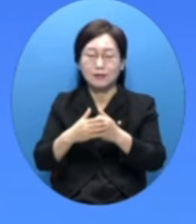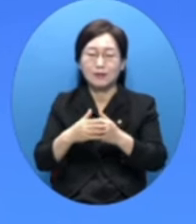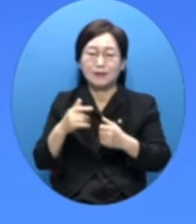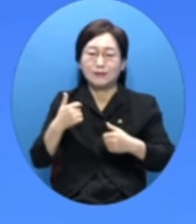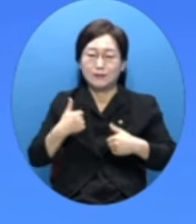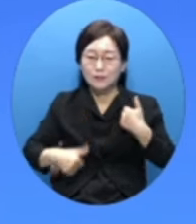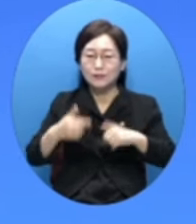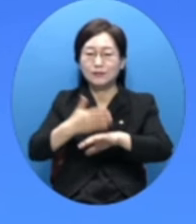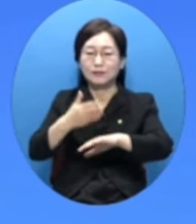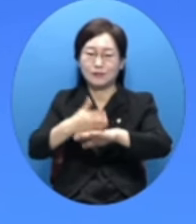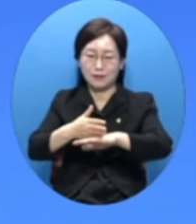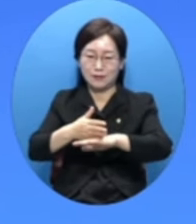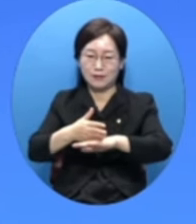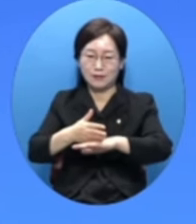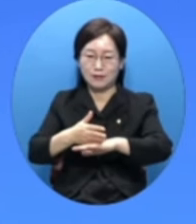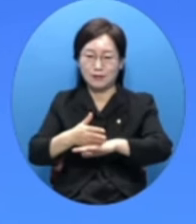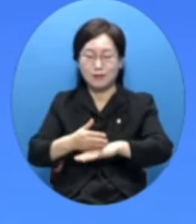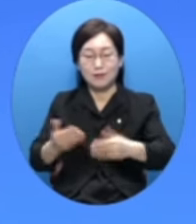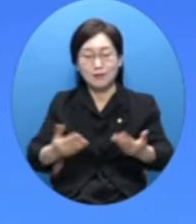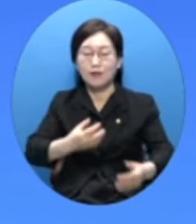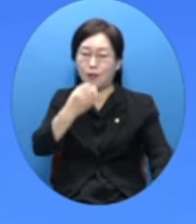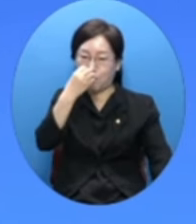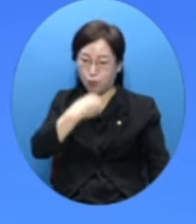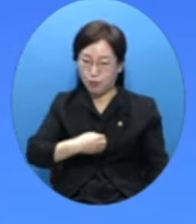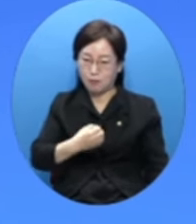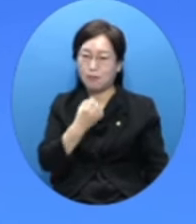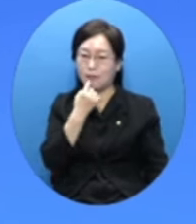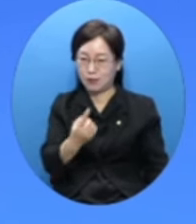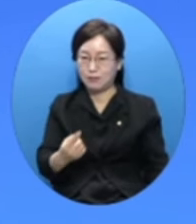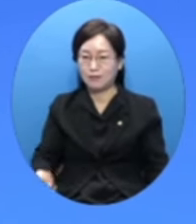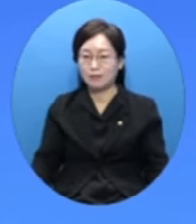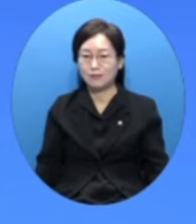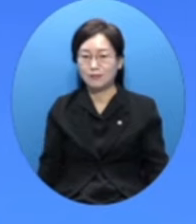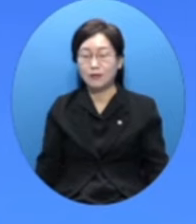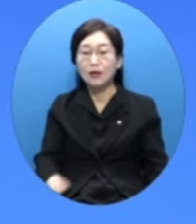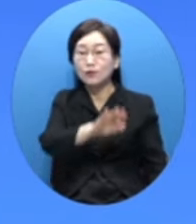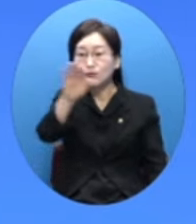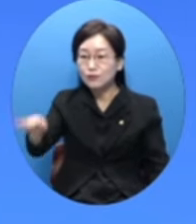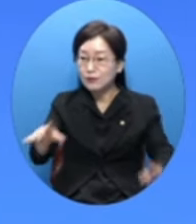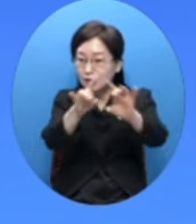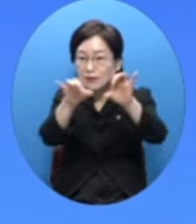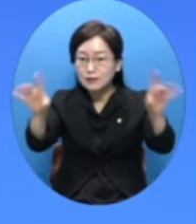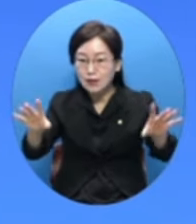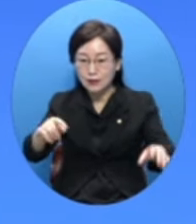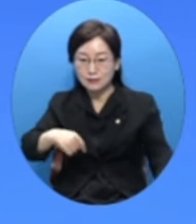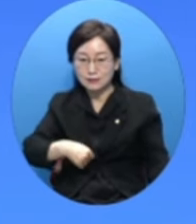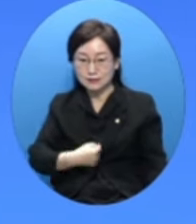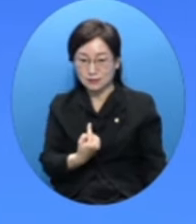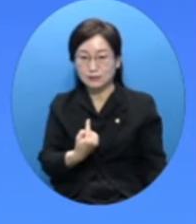기쁘고 감사하고 그 일이 보람되다고 그는 고백합니다. 우리는 각기 자기의